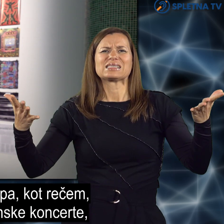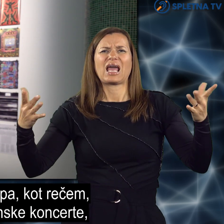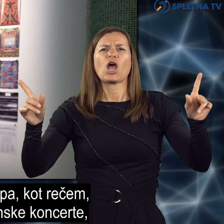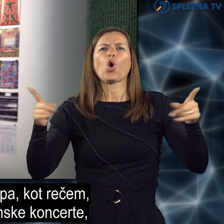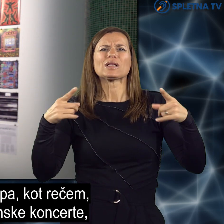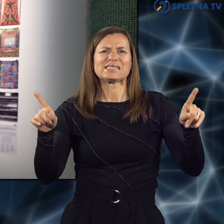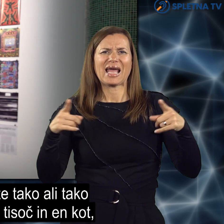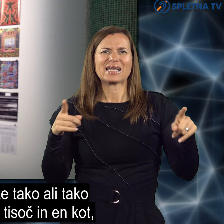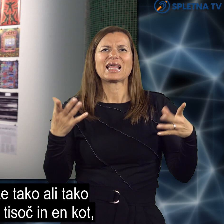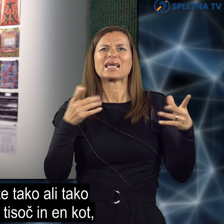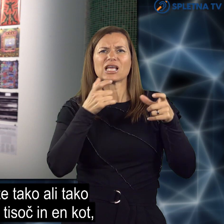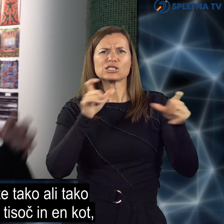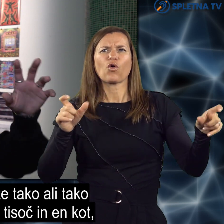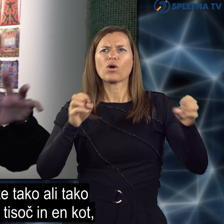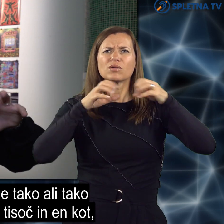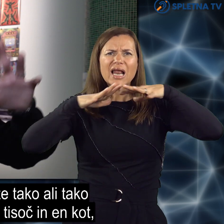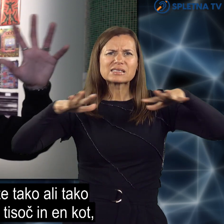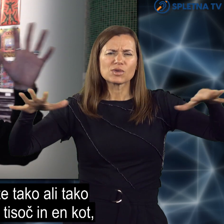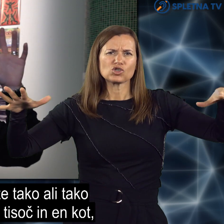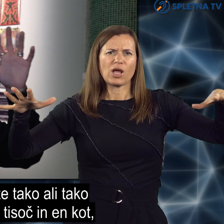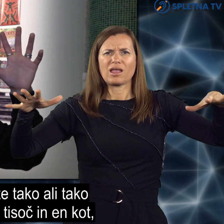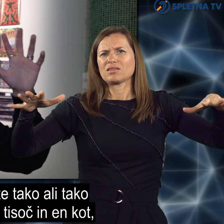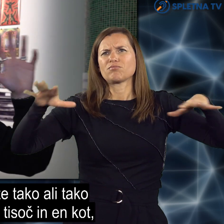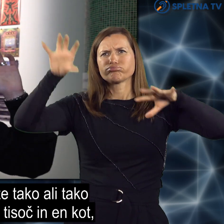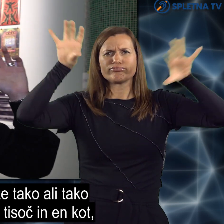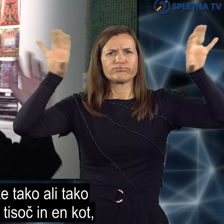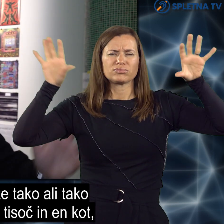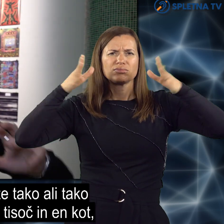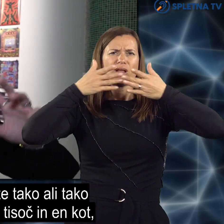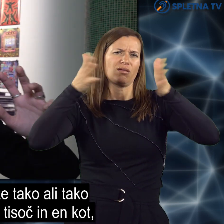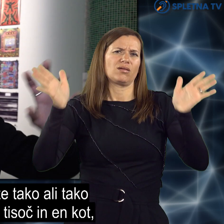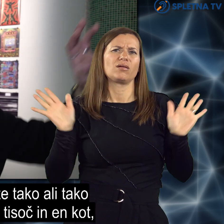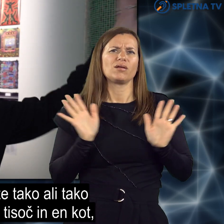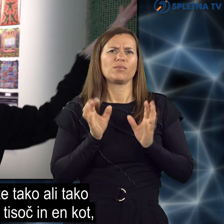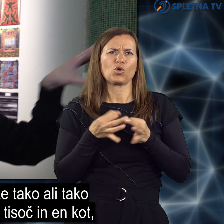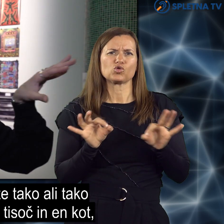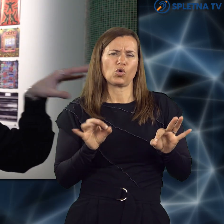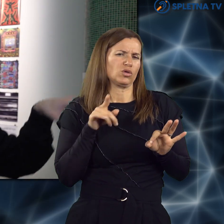arenske koncerte, kjer je zvok že tako ali tako razporejen na